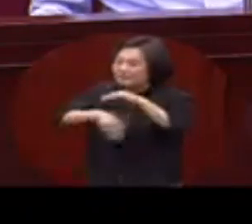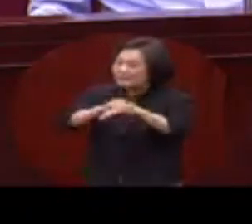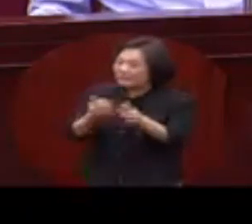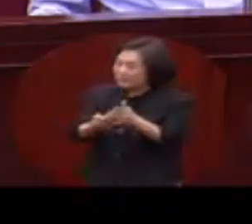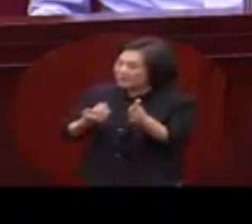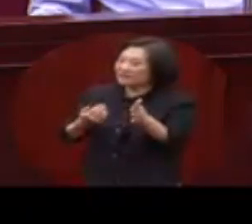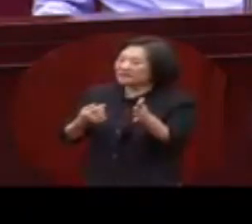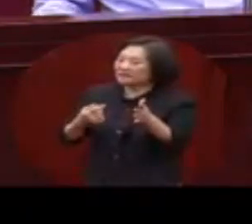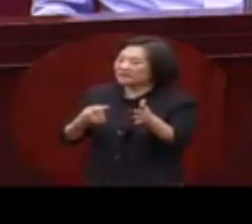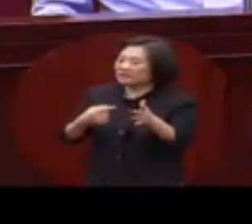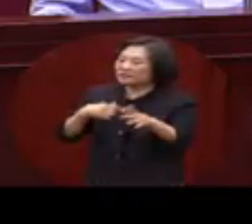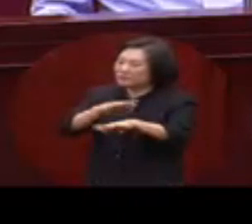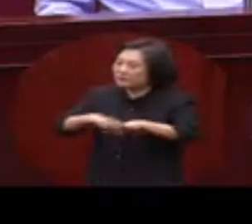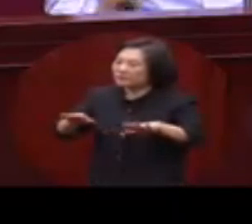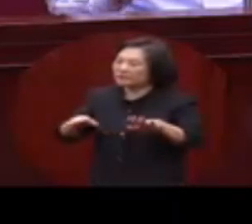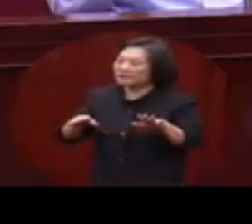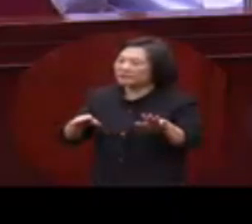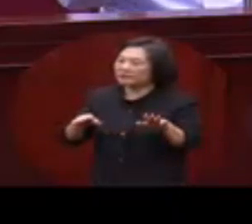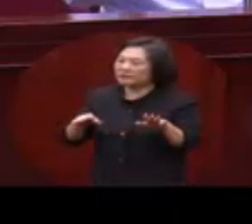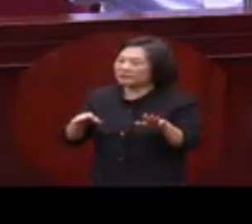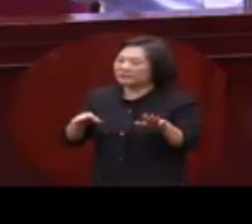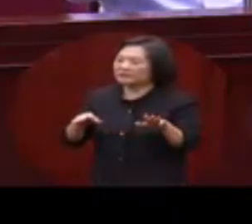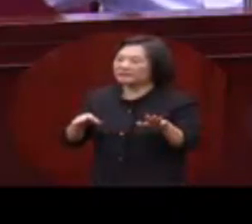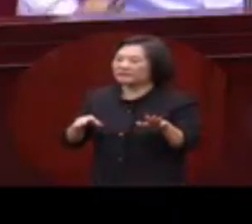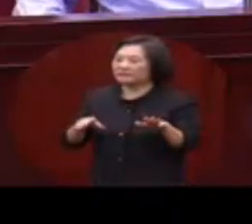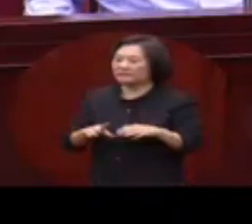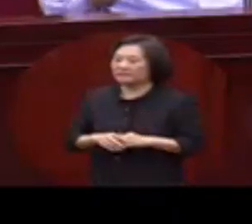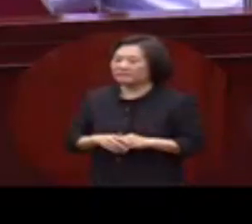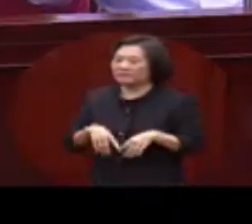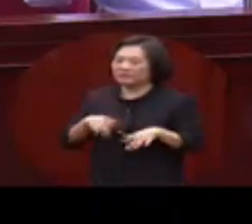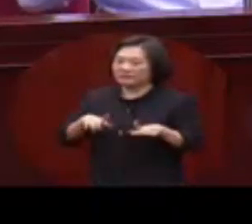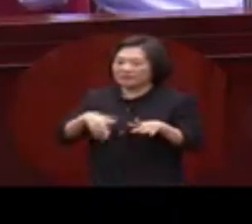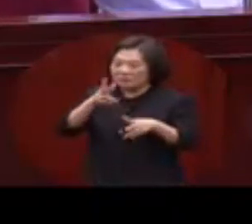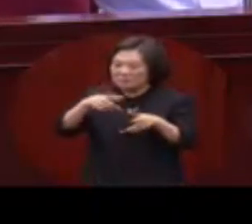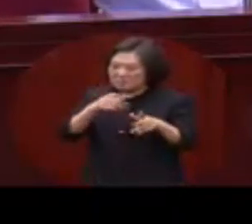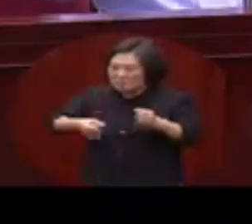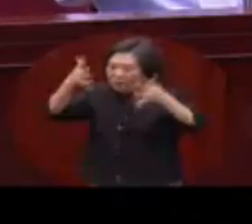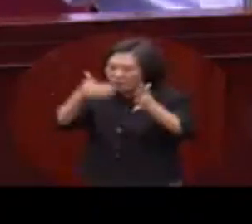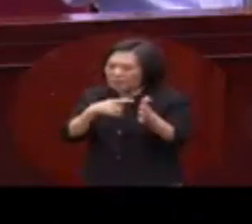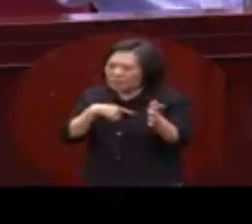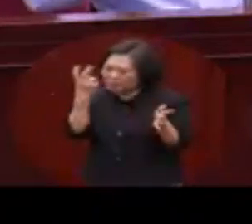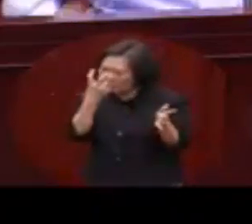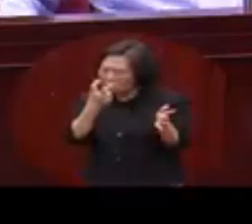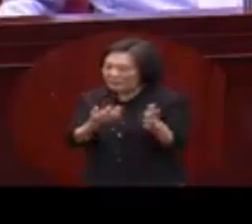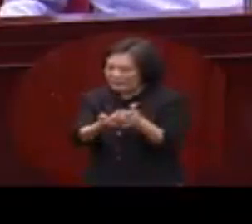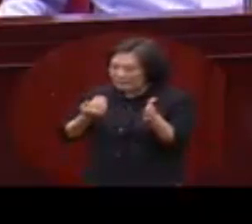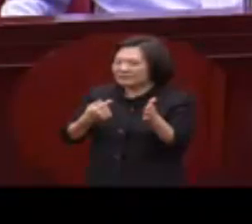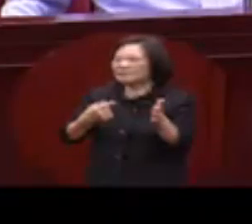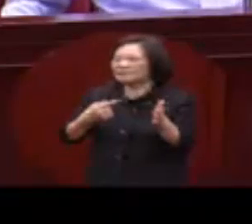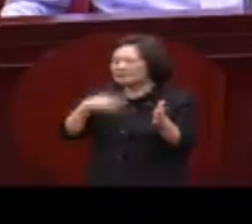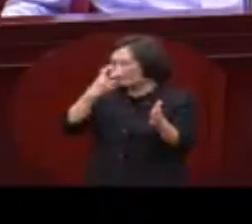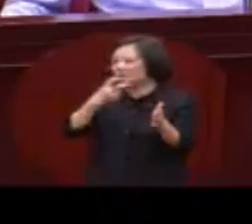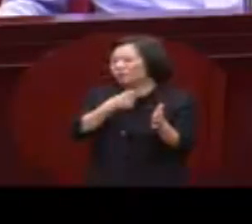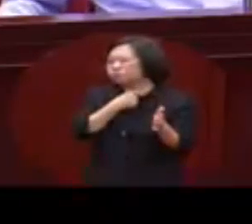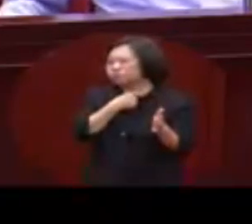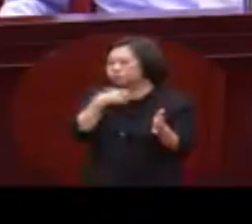就要先做出去，将来谁要来接哈，在这个验收之前就要去确定，这样会减少这个工程的界面。所以